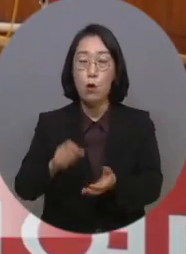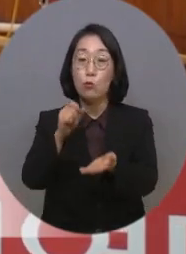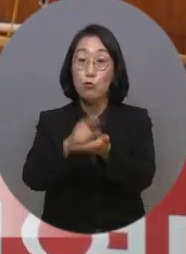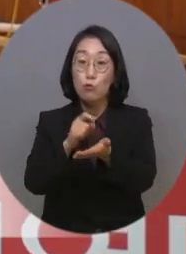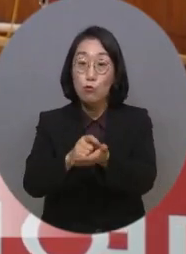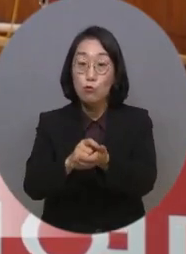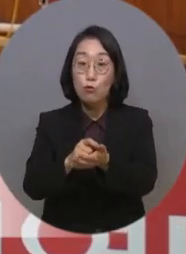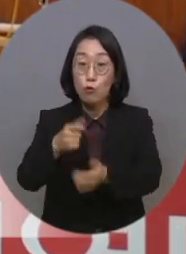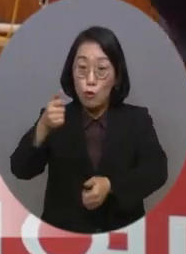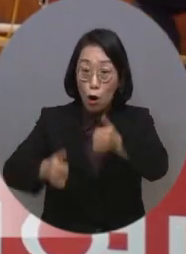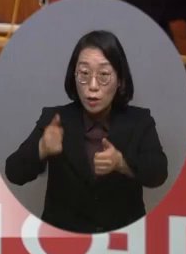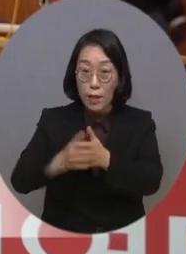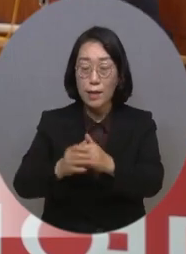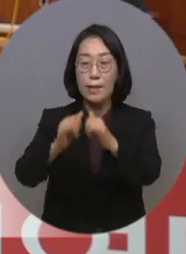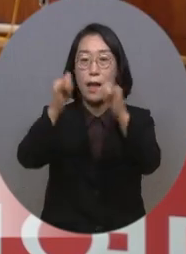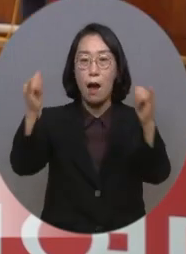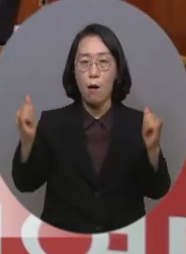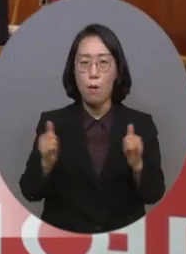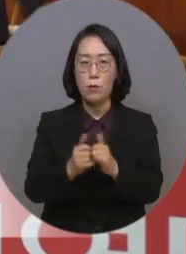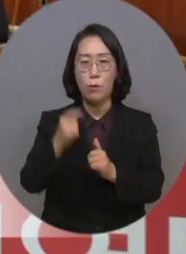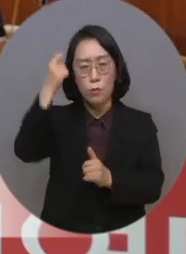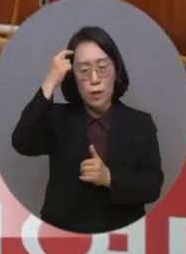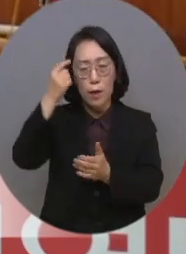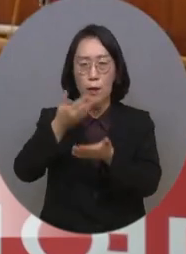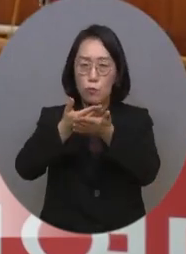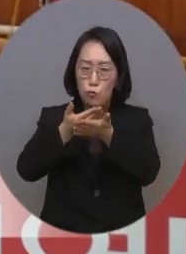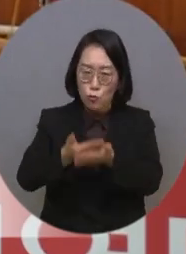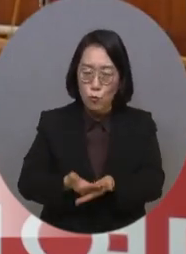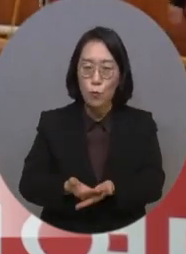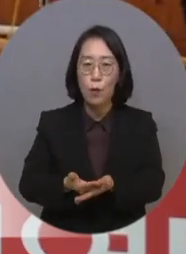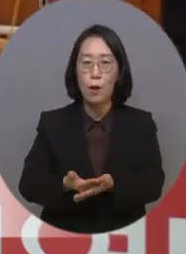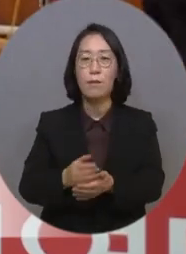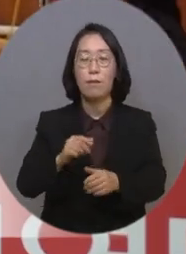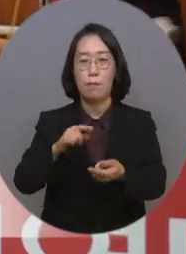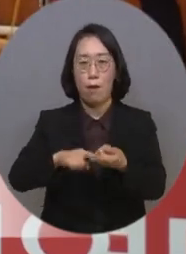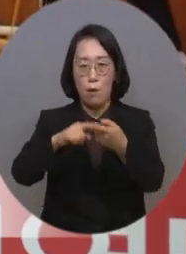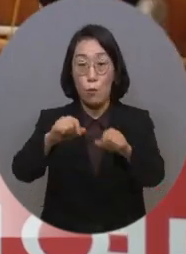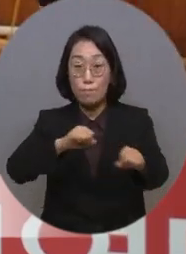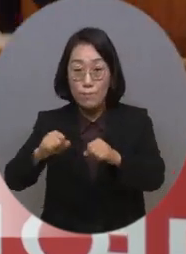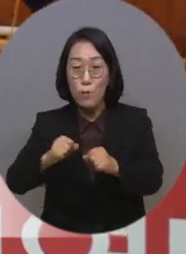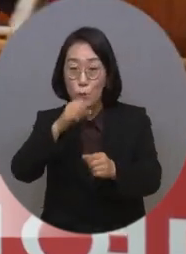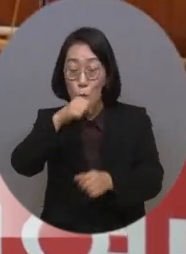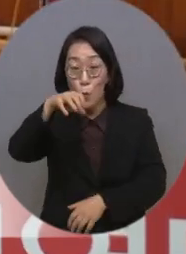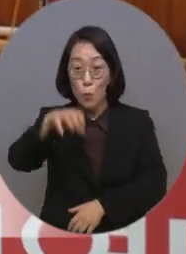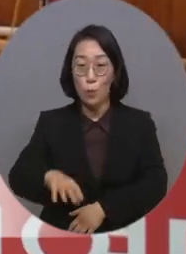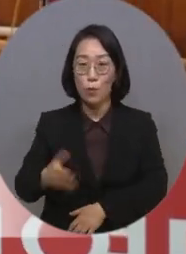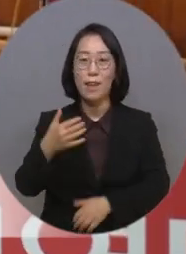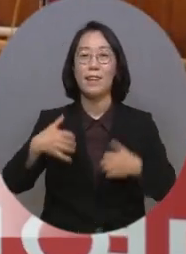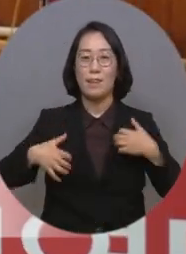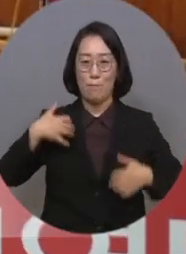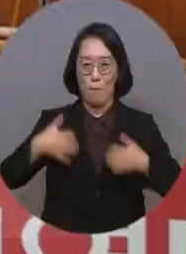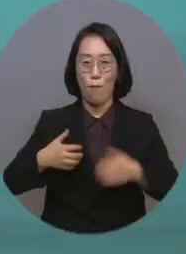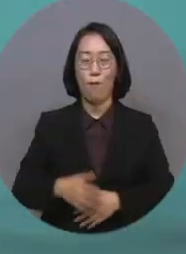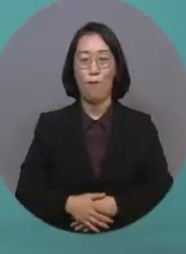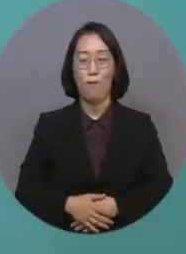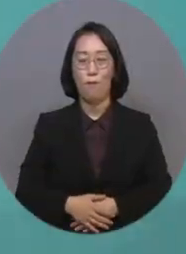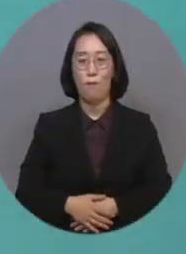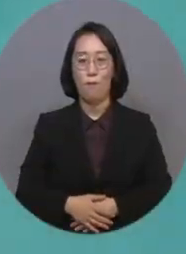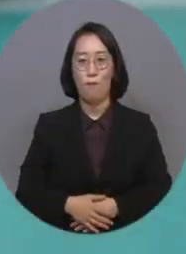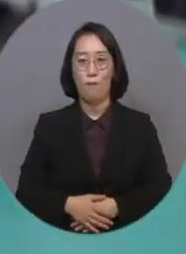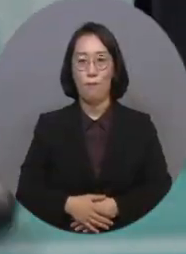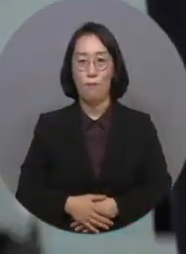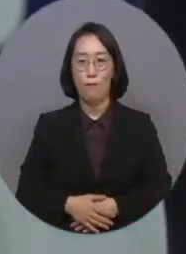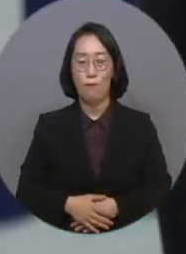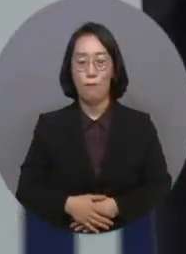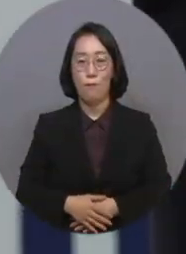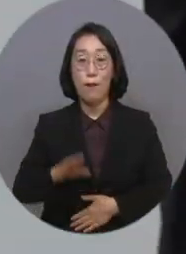통해서 이 어떤 사회적 가치 실현을 위해서 이렇게 같이 노력을 할 수 있는 이런 좋은 장이 마련돼서 저희도 매우 기쁘게 생각을 하고 있고요. 이용훈